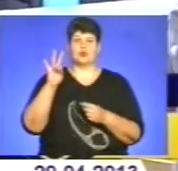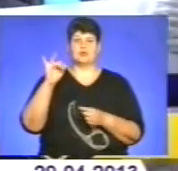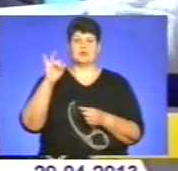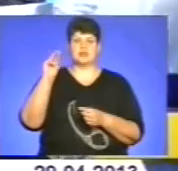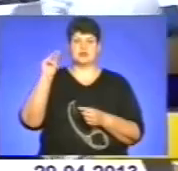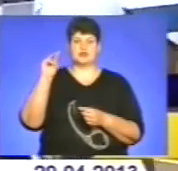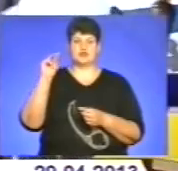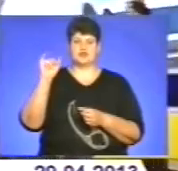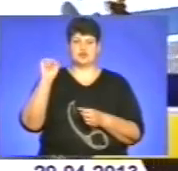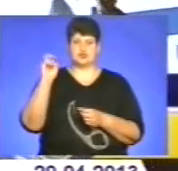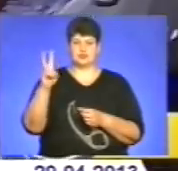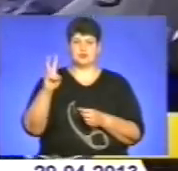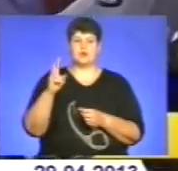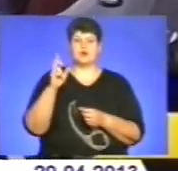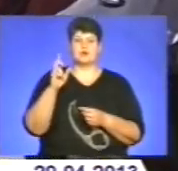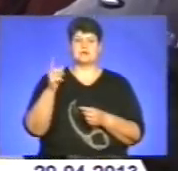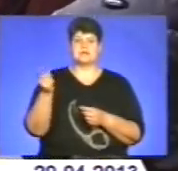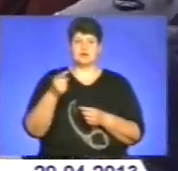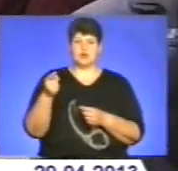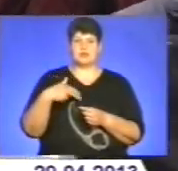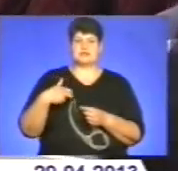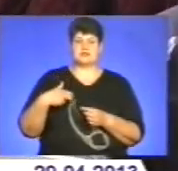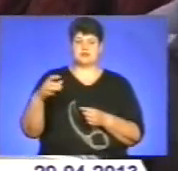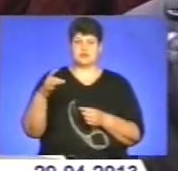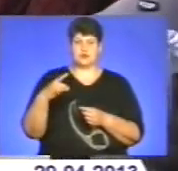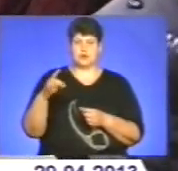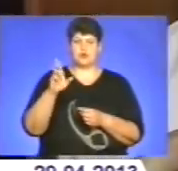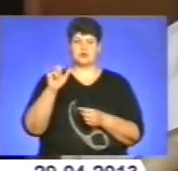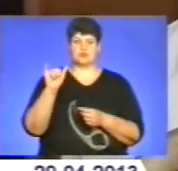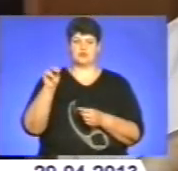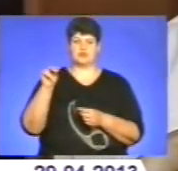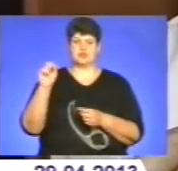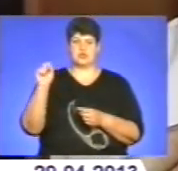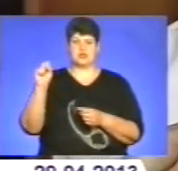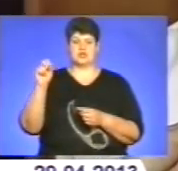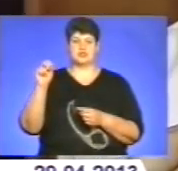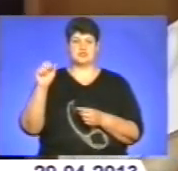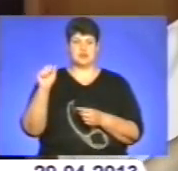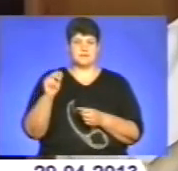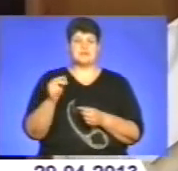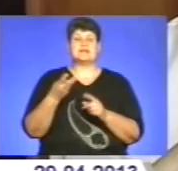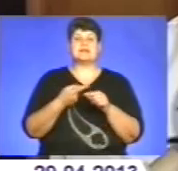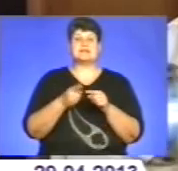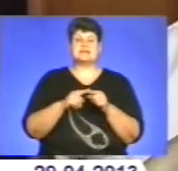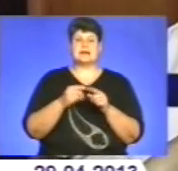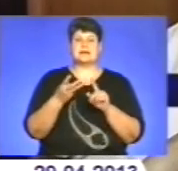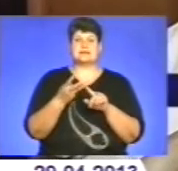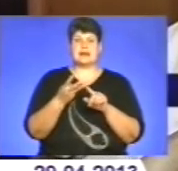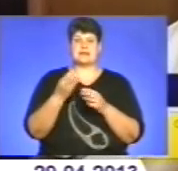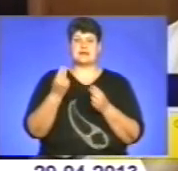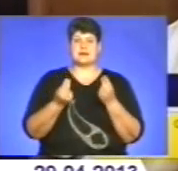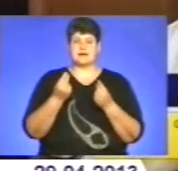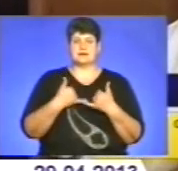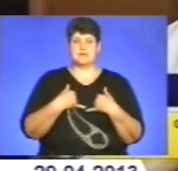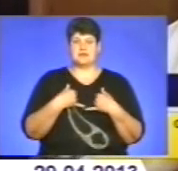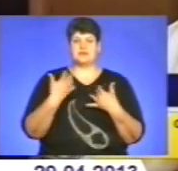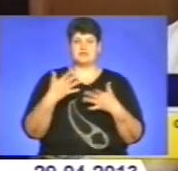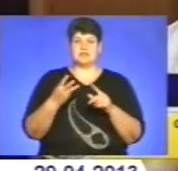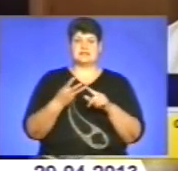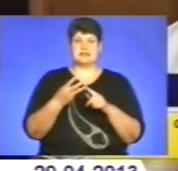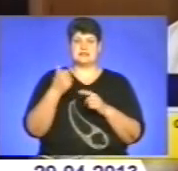Шумського району, Богдан Кривий з Тернополя та Остап Ярій із Бучача. Це для мене третя вже гра, я 3-й рік поспіль